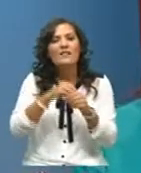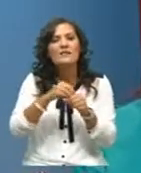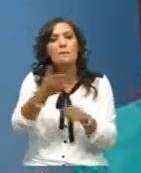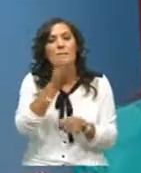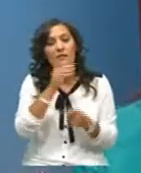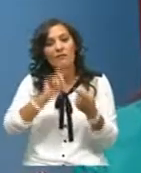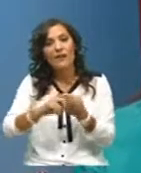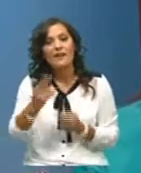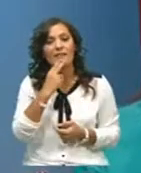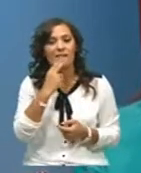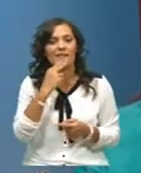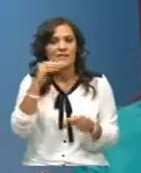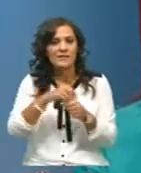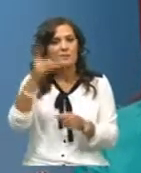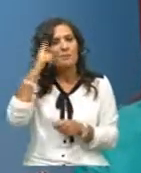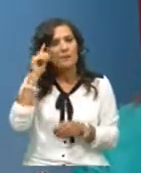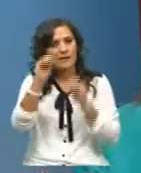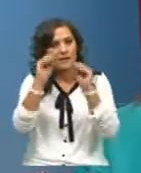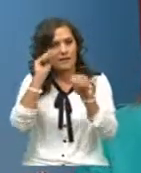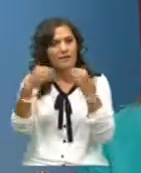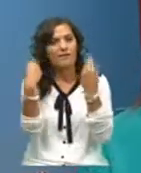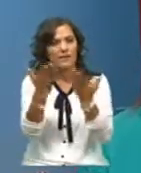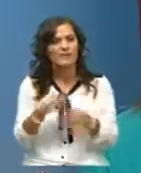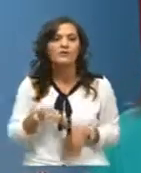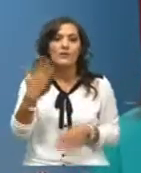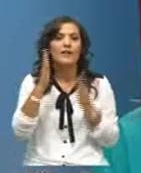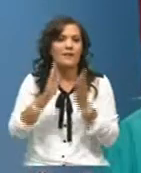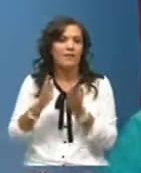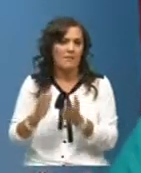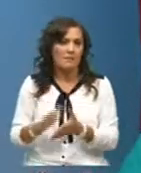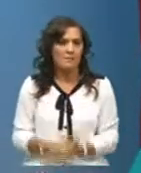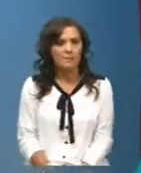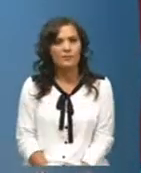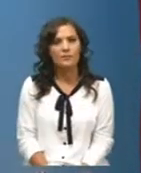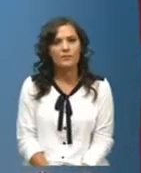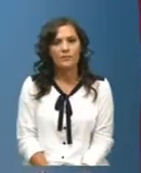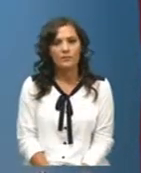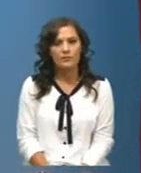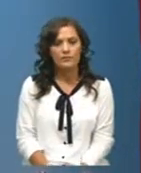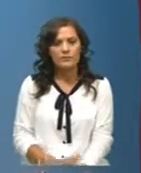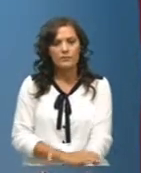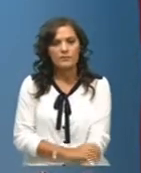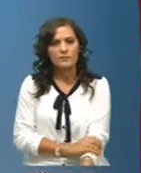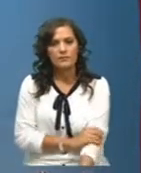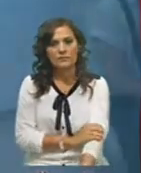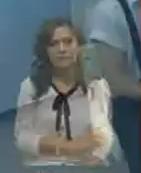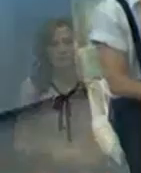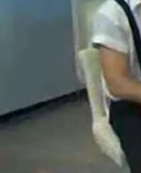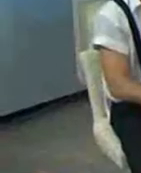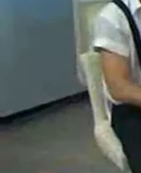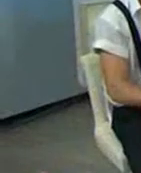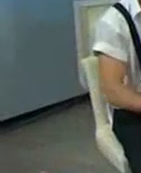bilim ve kadın üzerine bilgiler vereceğiz verecek Sonra devam ediyoruz efendim he